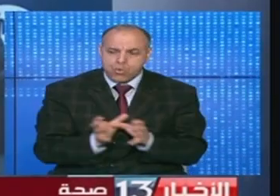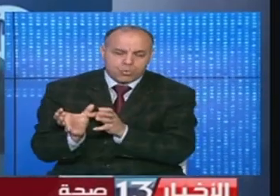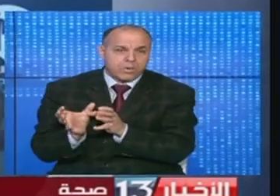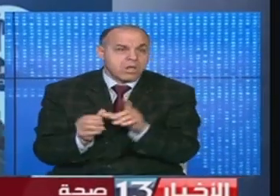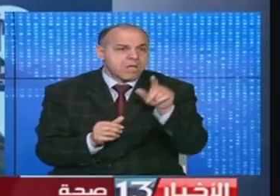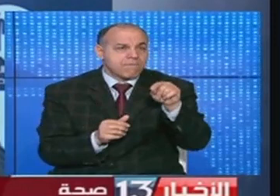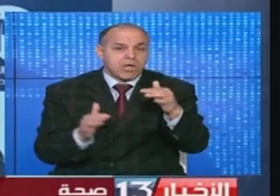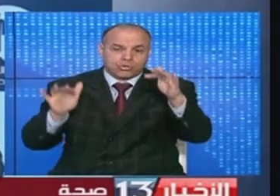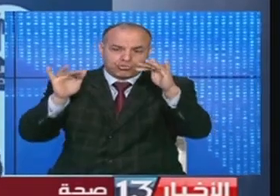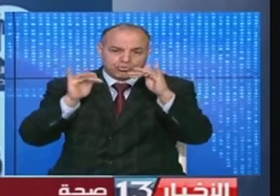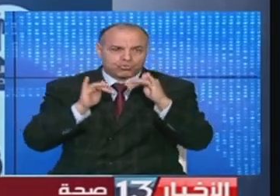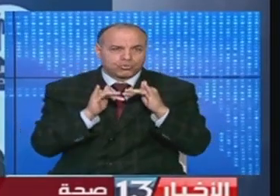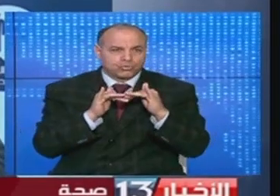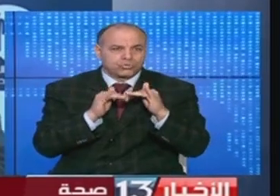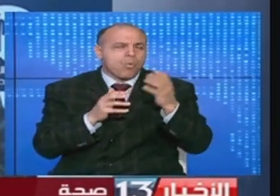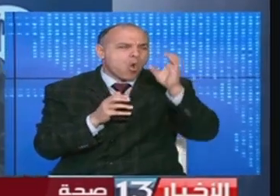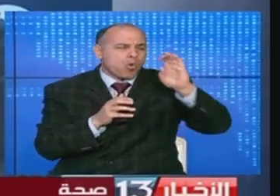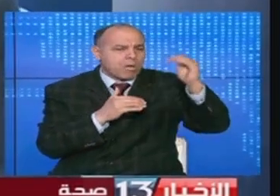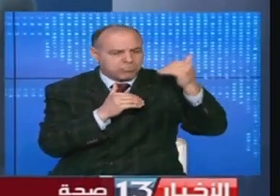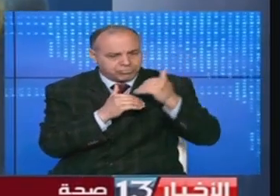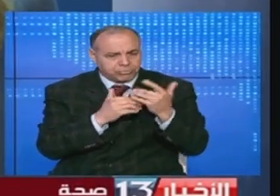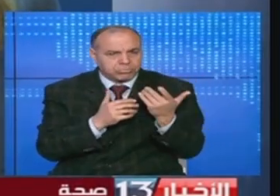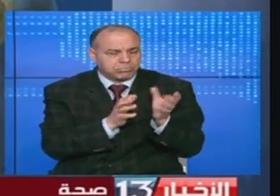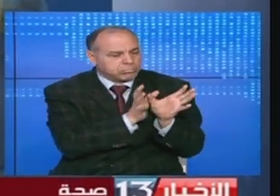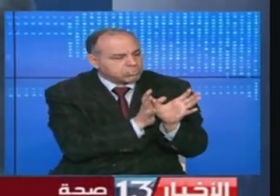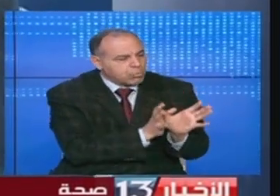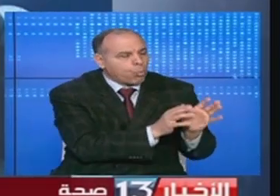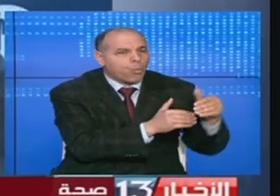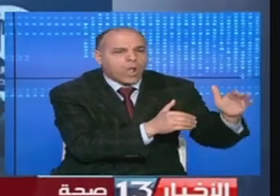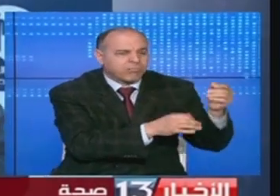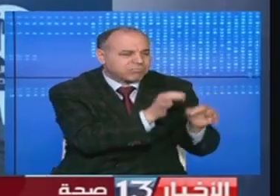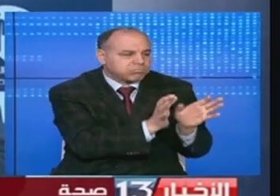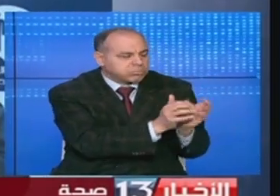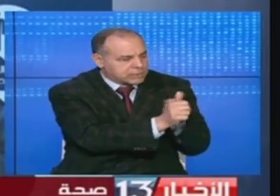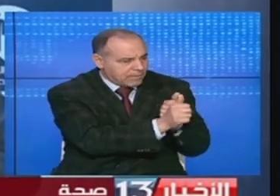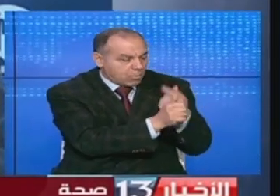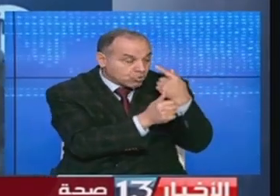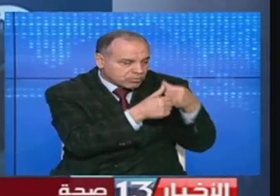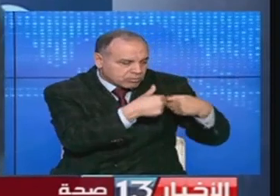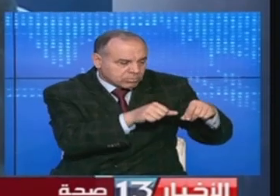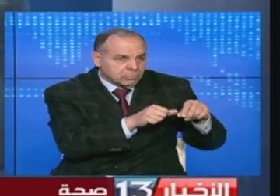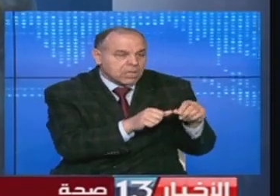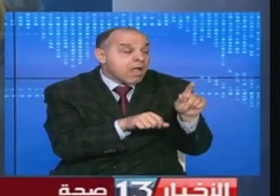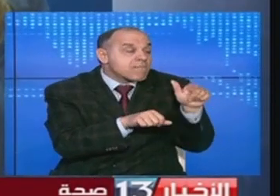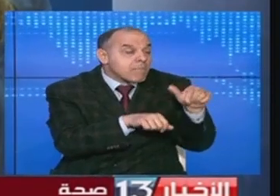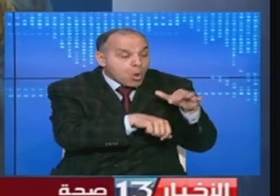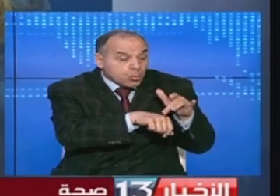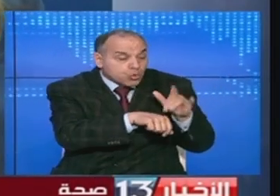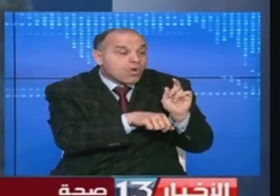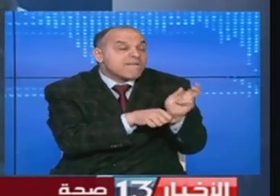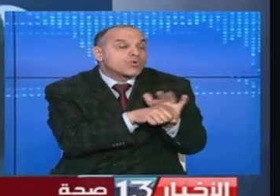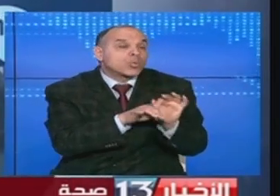اليوم المناطق الموضوعه وال الحكومه في الحجر الصحي نقدم تبع وهم بيشوفوا عندهم شيء اعرف